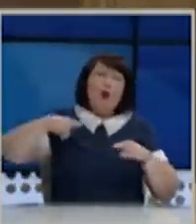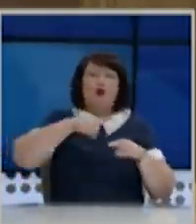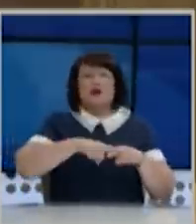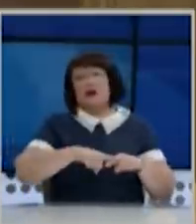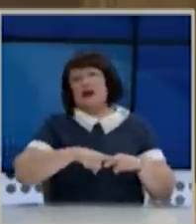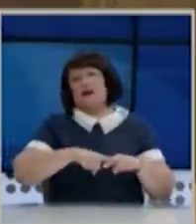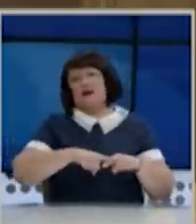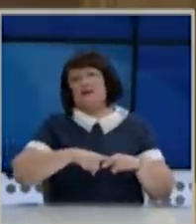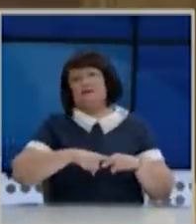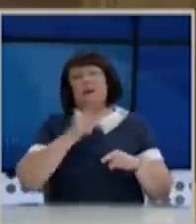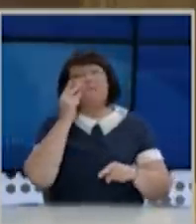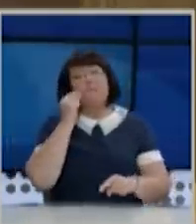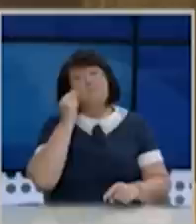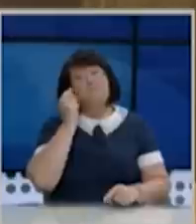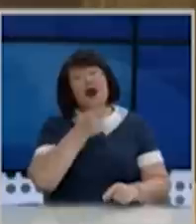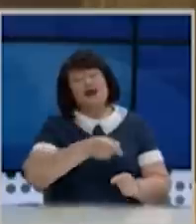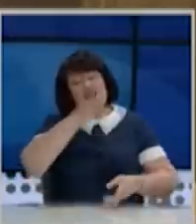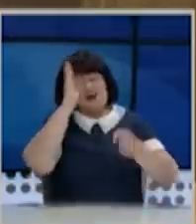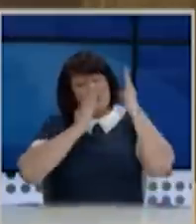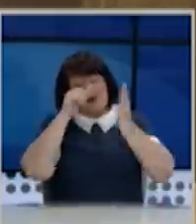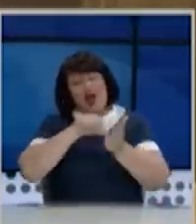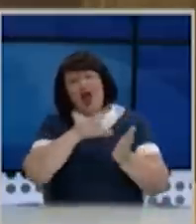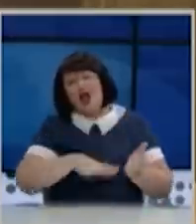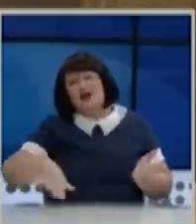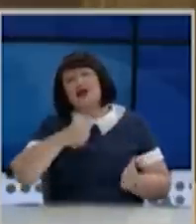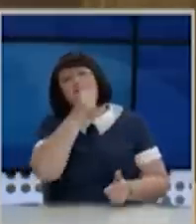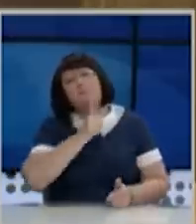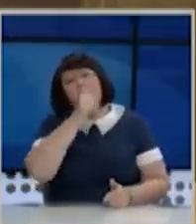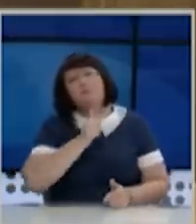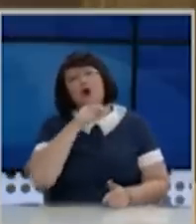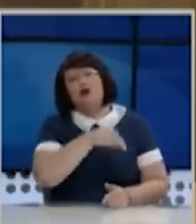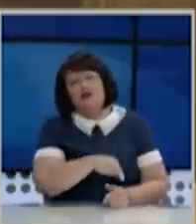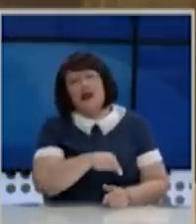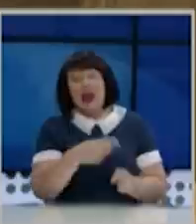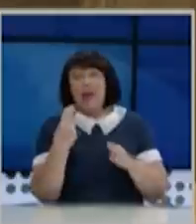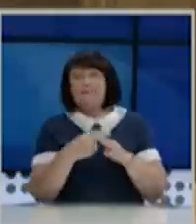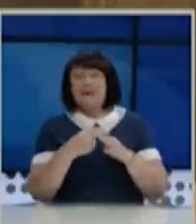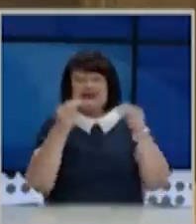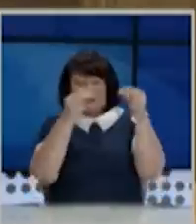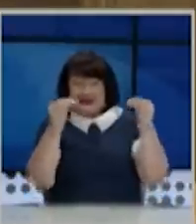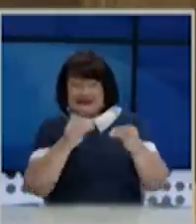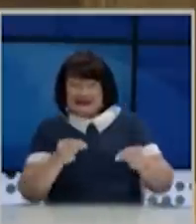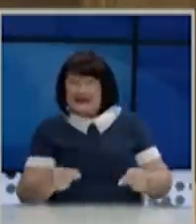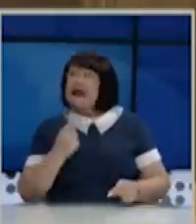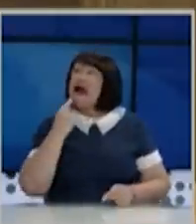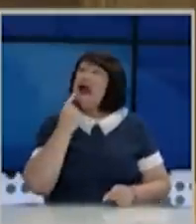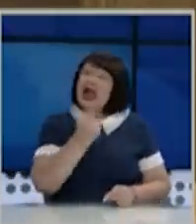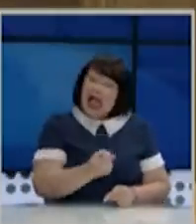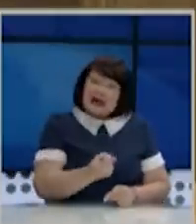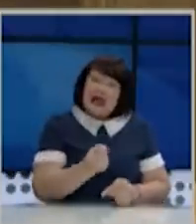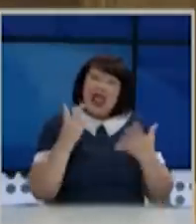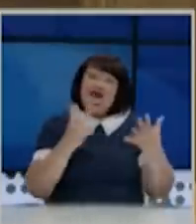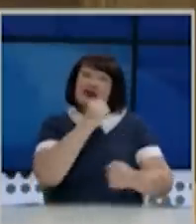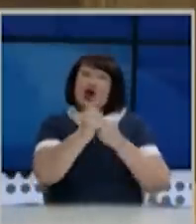πολύπαθη Πάρνηθα και συνολικά την Αττική, η οποία σύμφωνα με τα επίσημα στοιχεία έχει χάσει σε